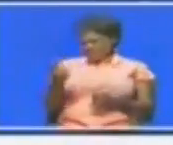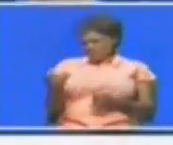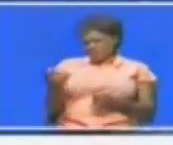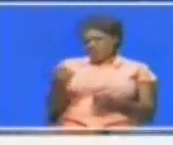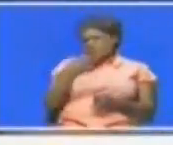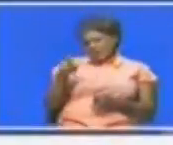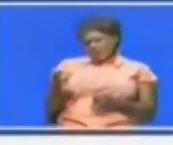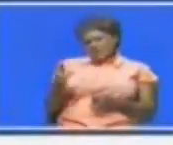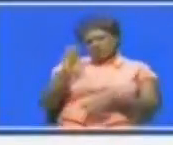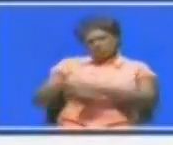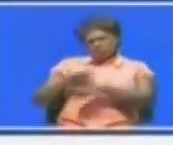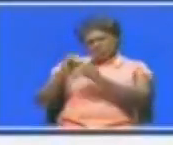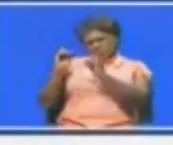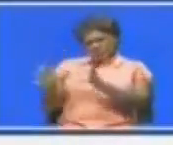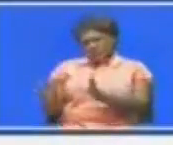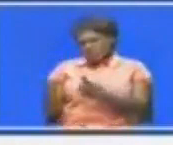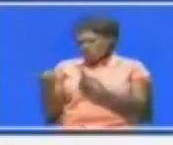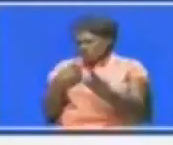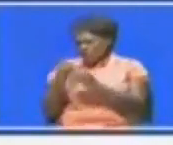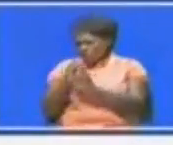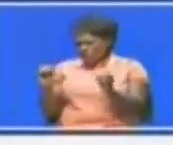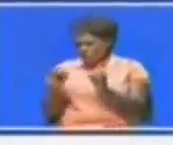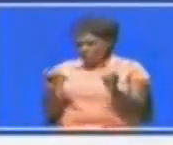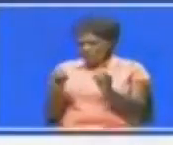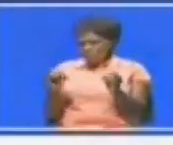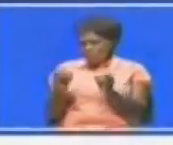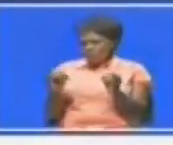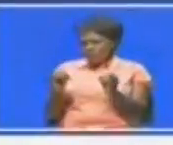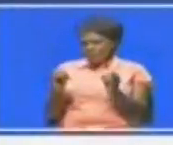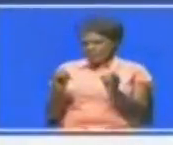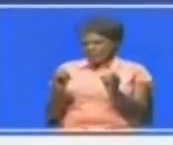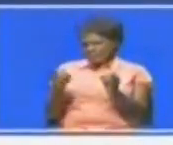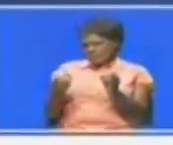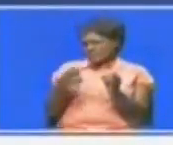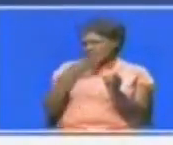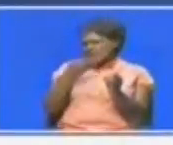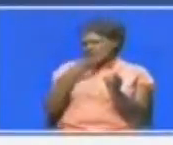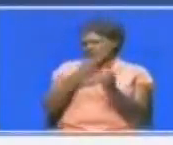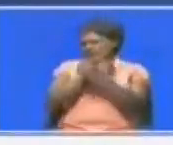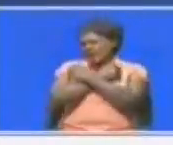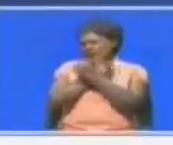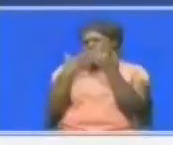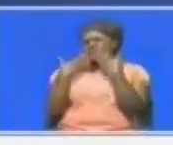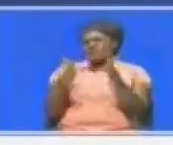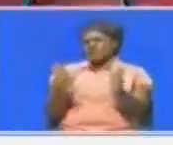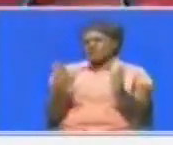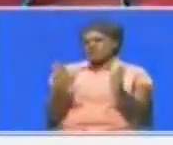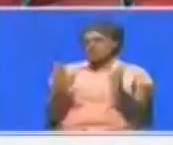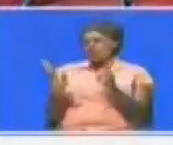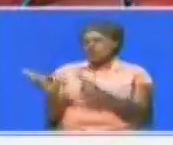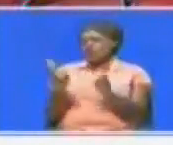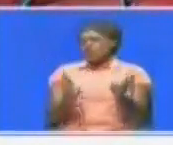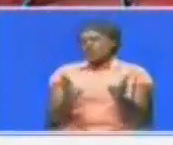huyu mwanaume anipendi. Mwanaume asipokuongelesha leo ama akitoka asubuhi bila kuongelesha unasema huyu mwanaume mapenzi yameisha. Lakini si ati mapenzi